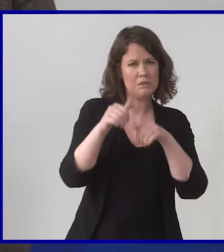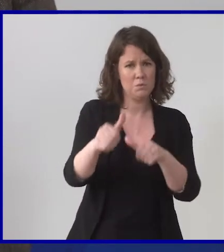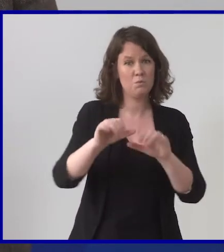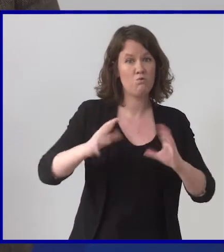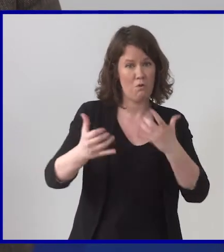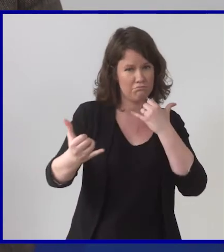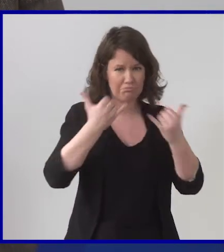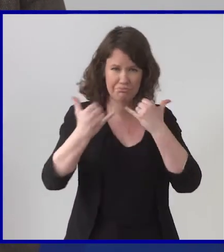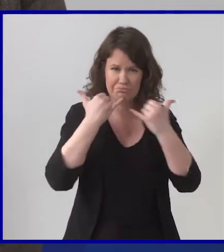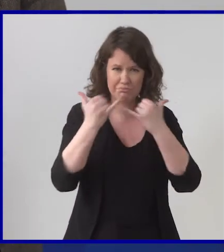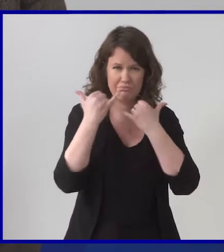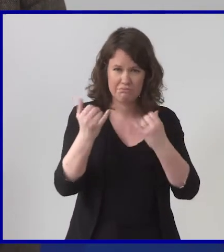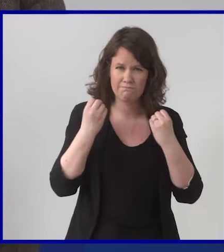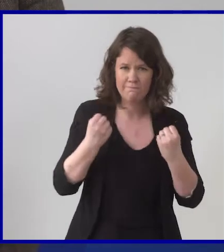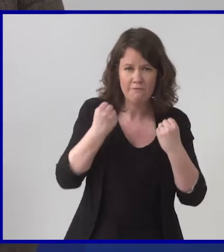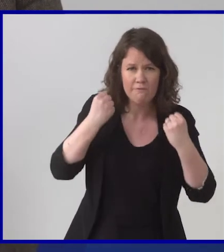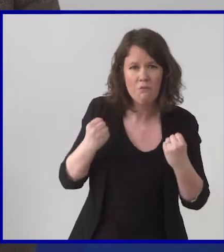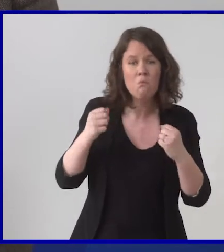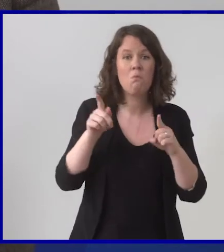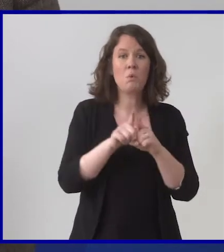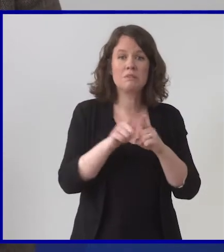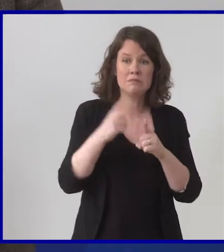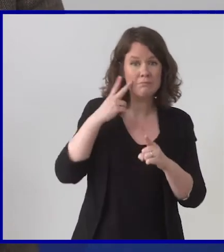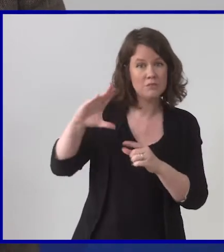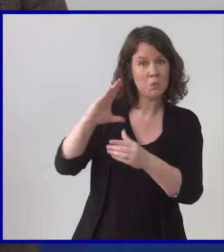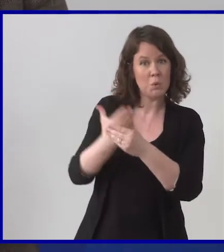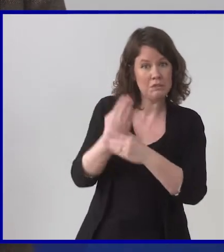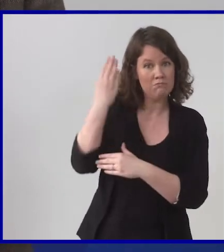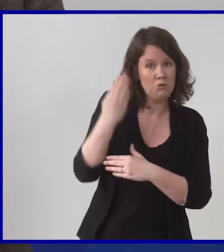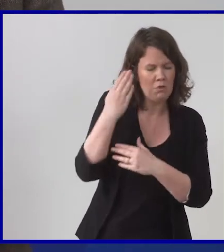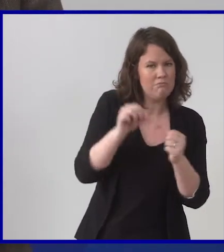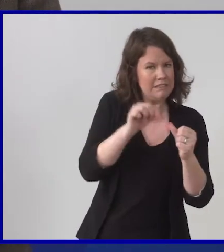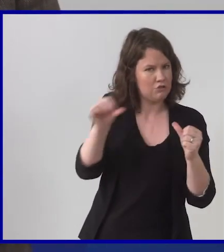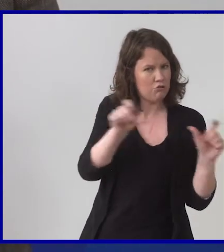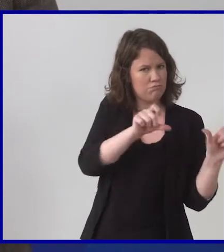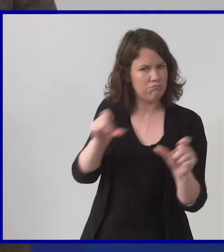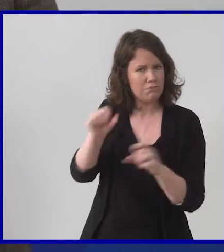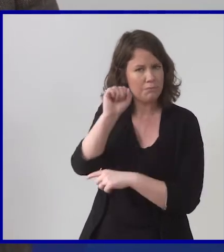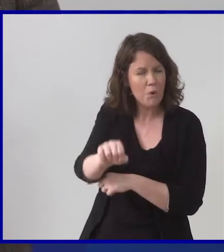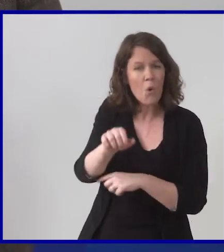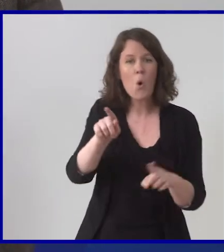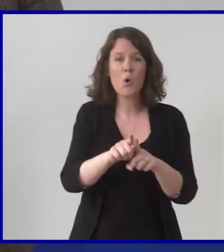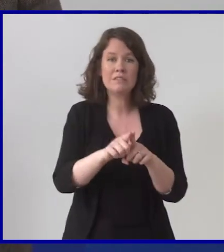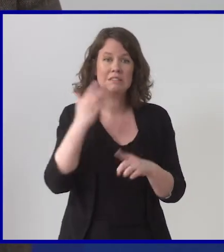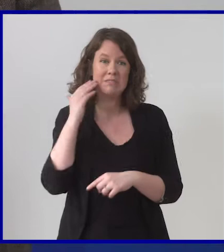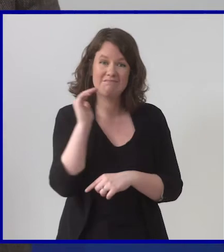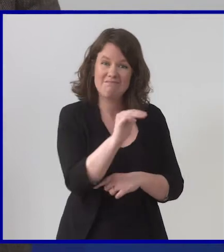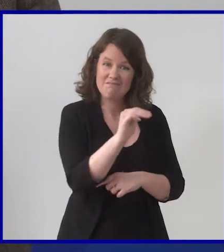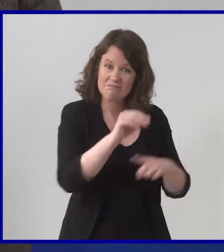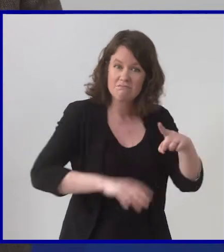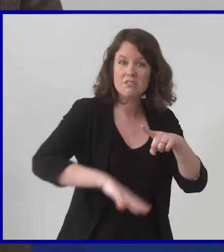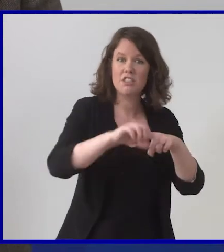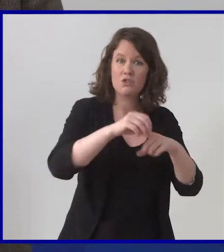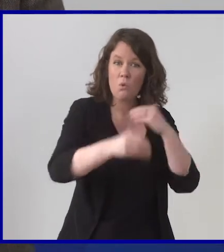service sera assurée avec accueil téléphonique renforcé, un suivi à distance des demandes et la mise en place